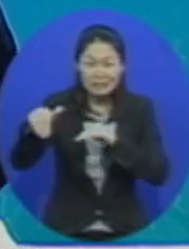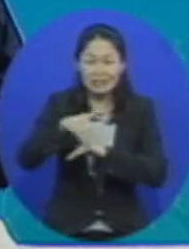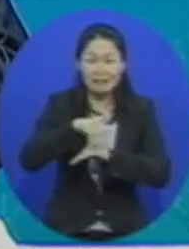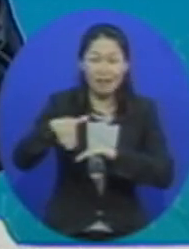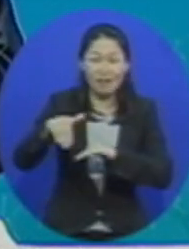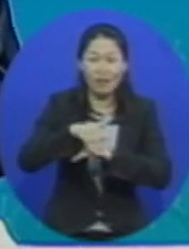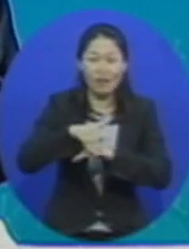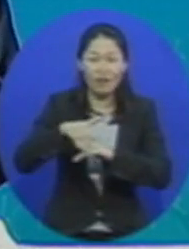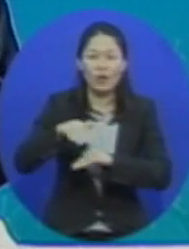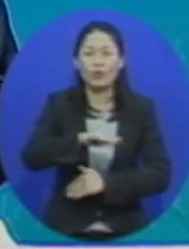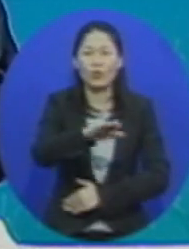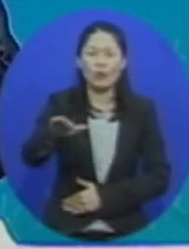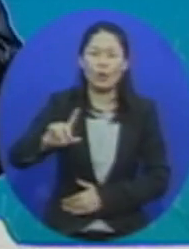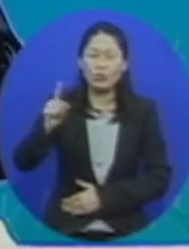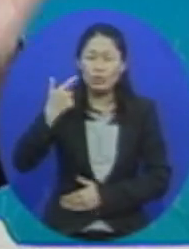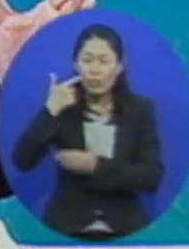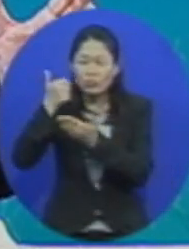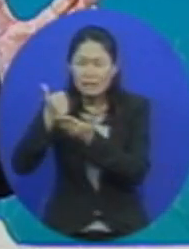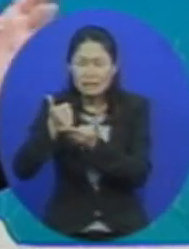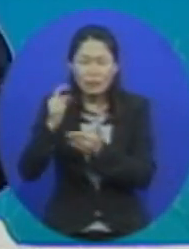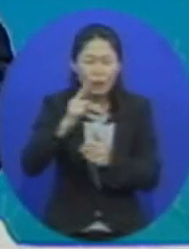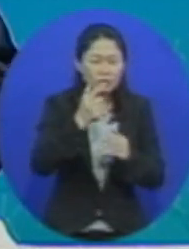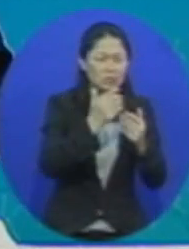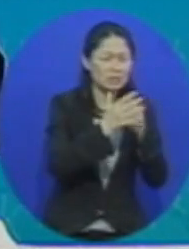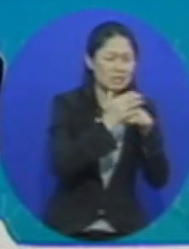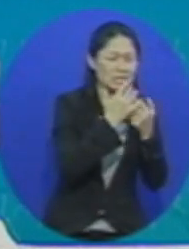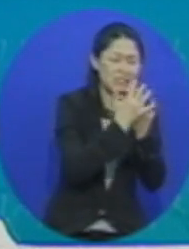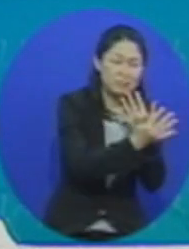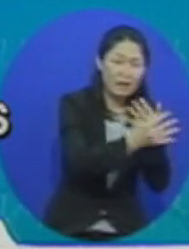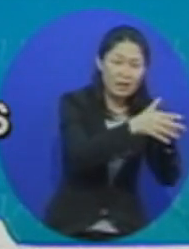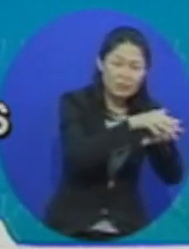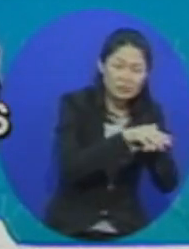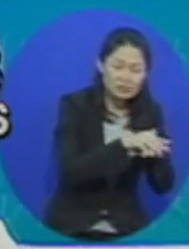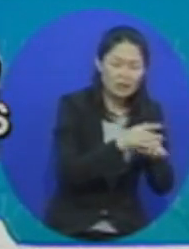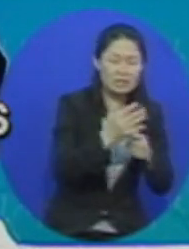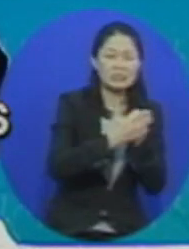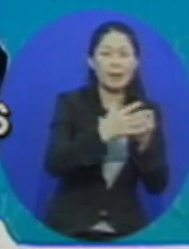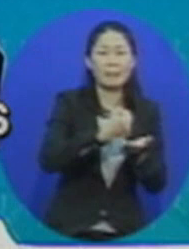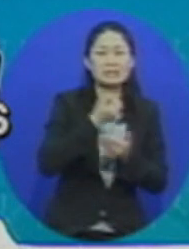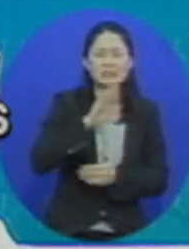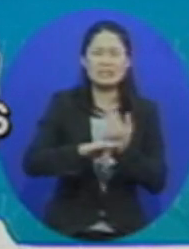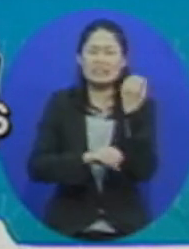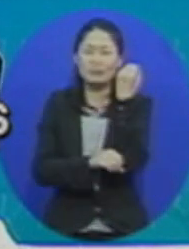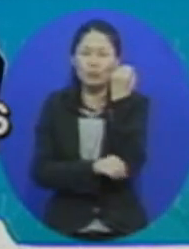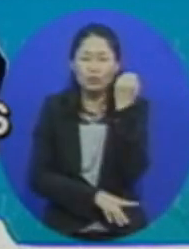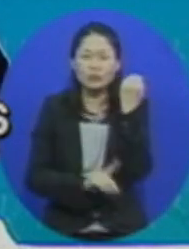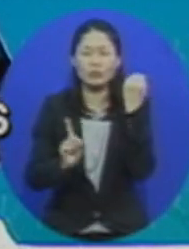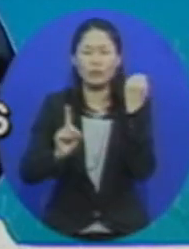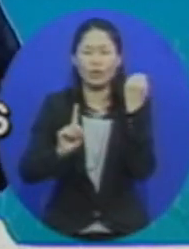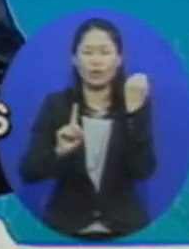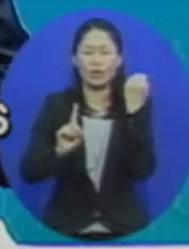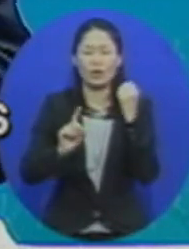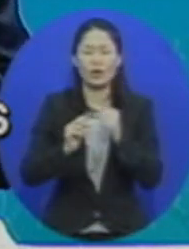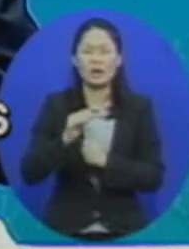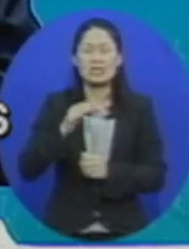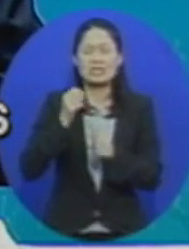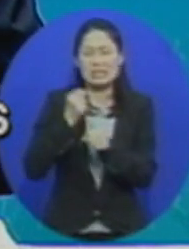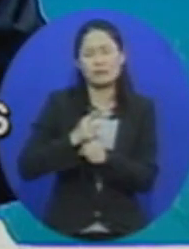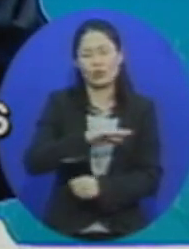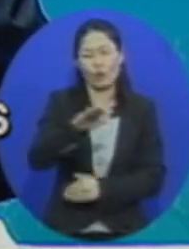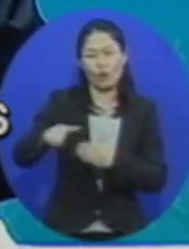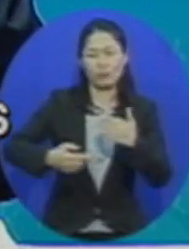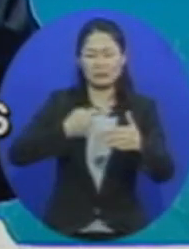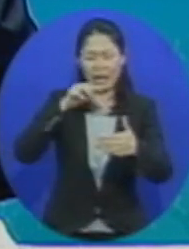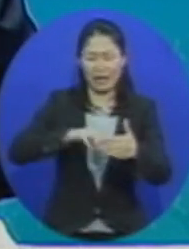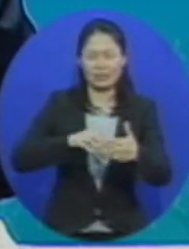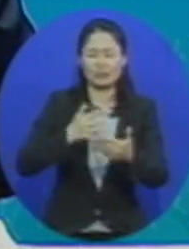어떤 목사님이나 어떤 집회에서 은혜를 받을 수 있겠지만 근본적으로 는 이미 여러분 안에